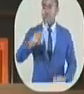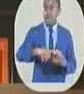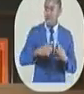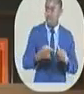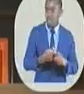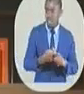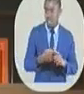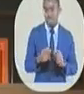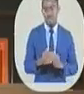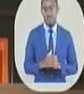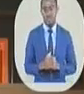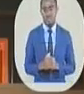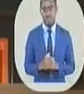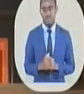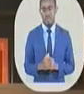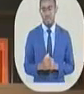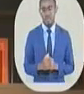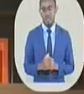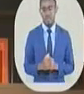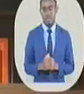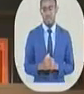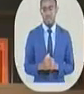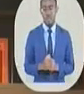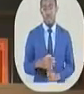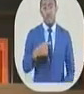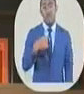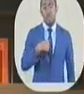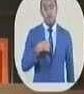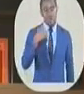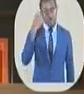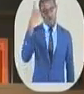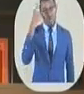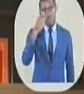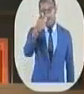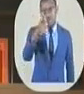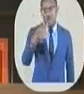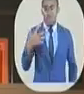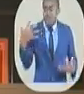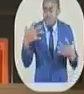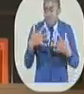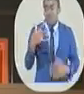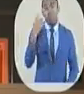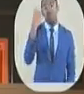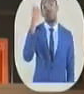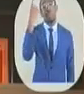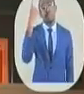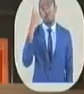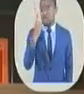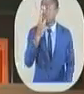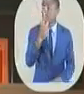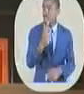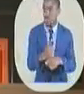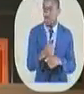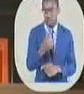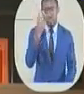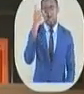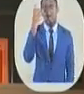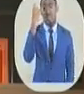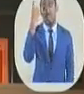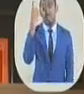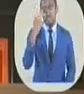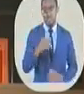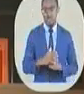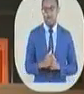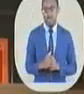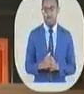pour leurs amis et pour eux-mêmes. Je comprends votre inquiétude. Elle est somme toute